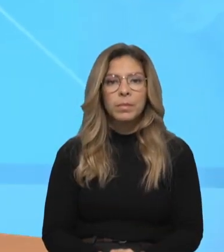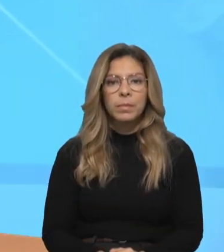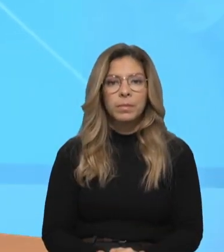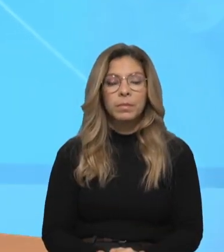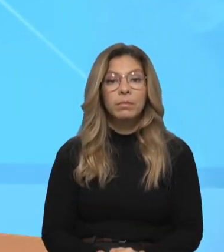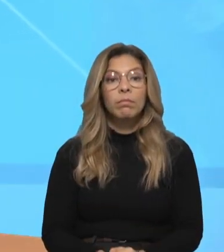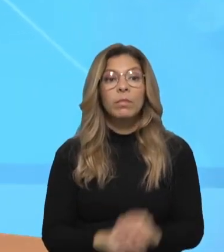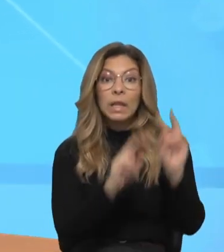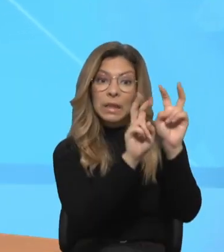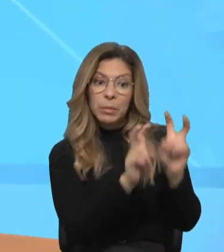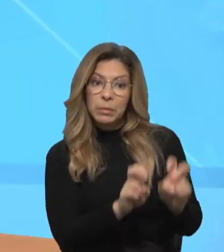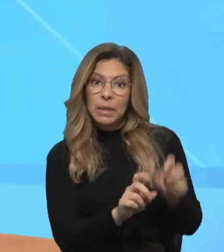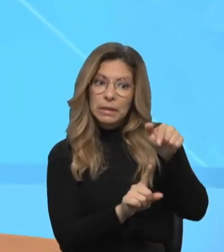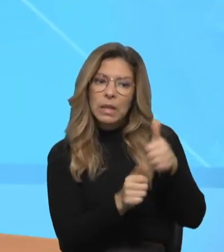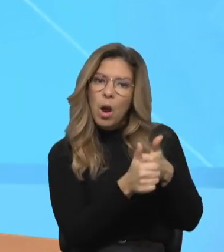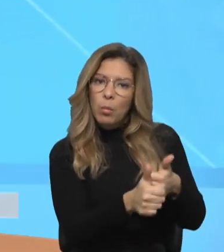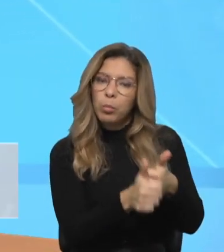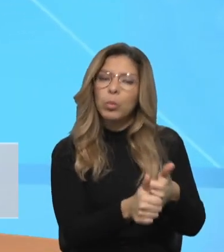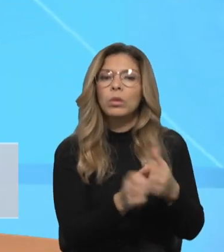Acompanhe estas e outras notícias em